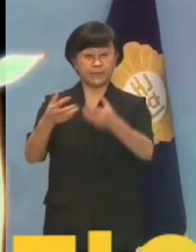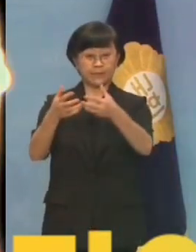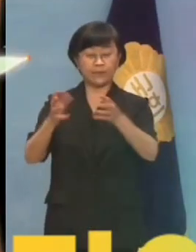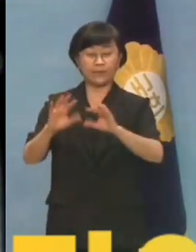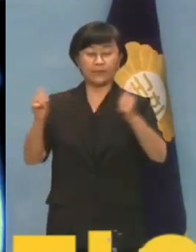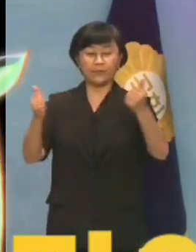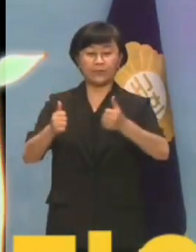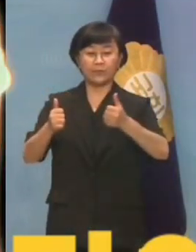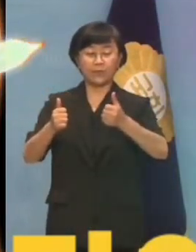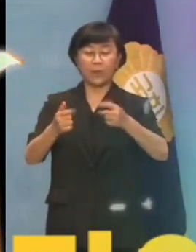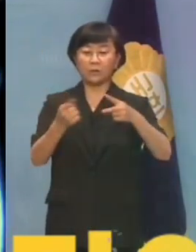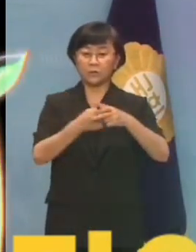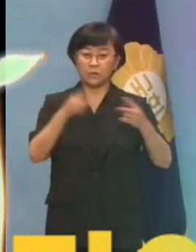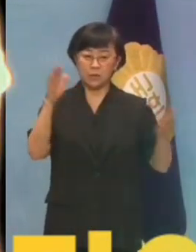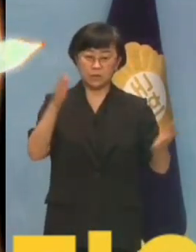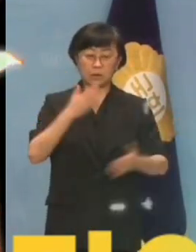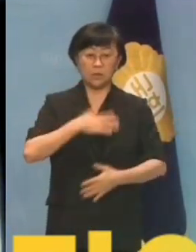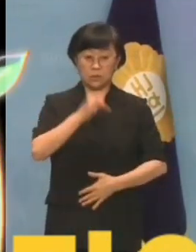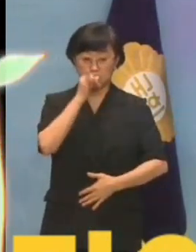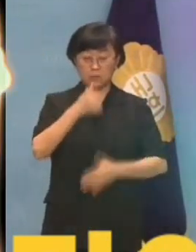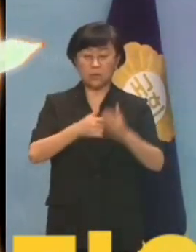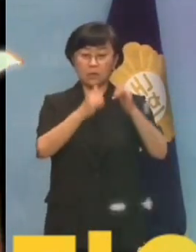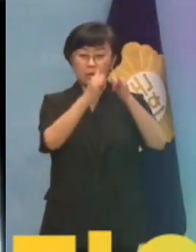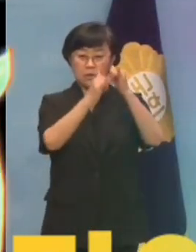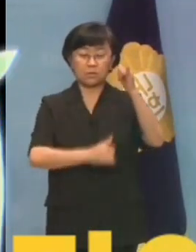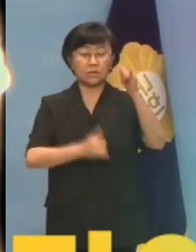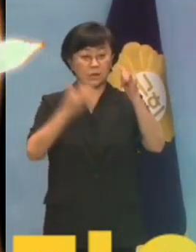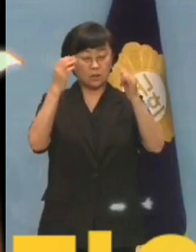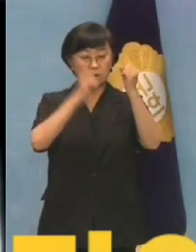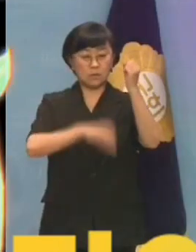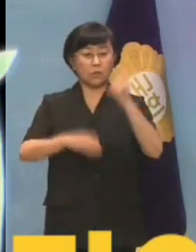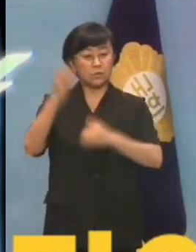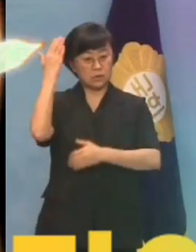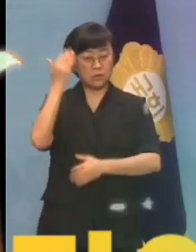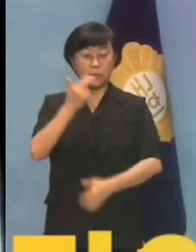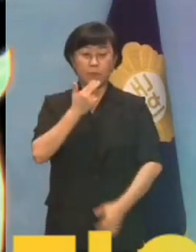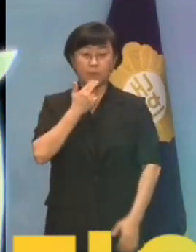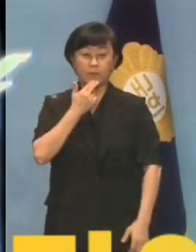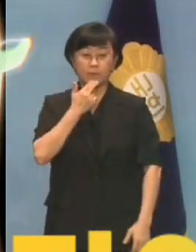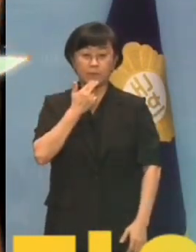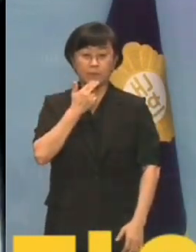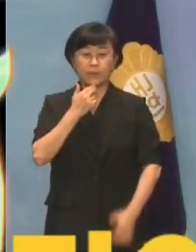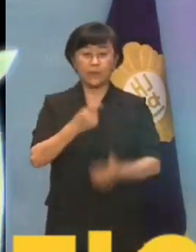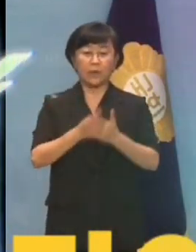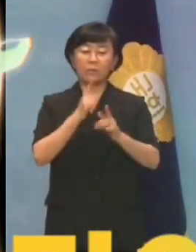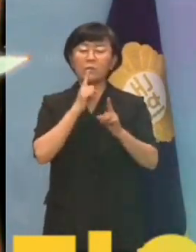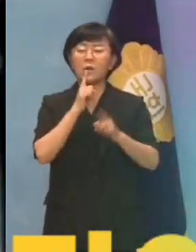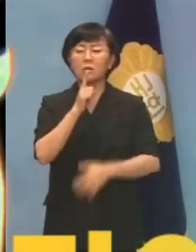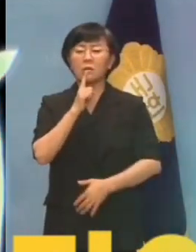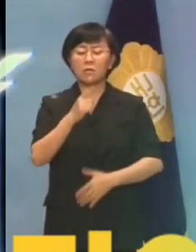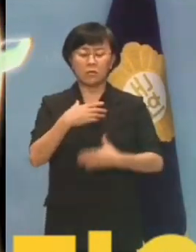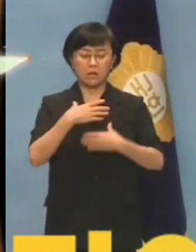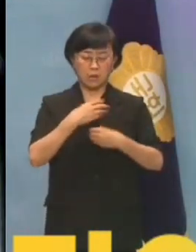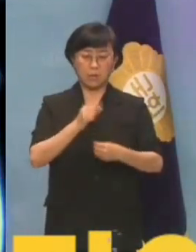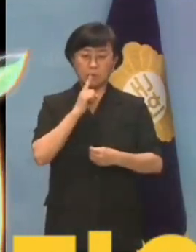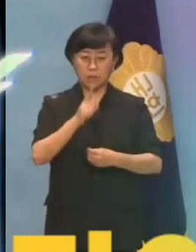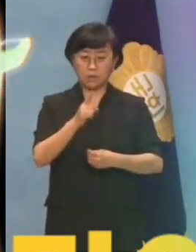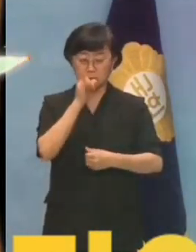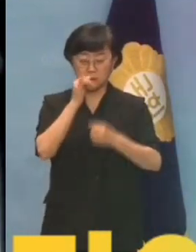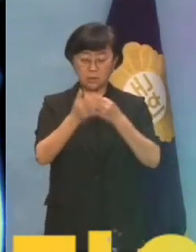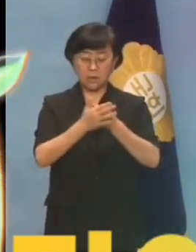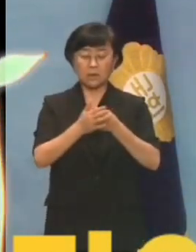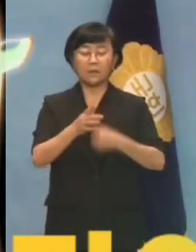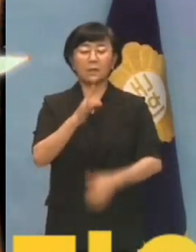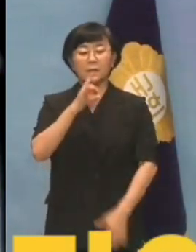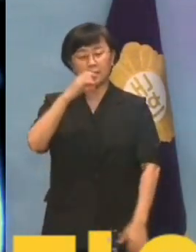여당 국회의원이 초등학생도 알만한 역사상식조차 없단 말입니까? 말로는 안보를 외치지만